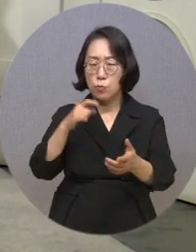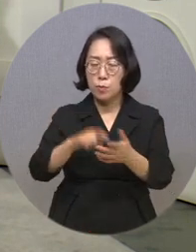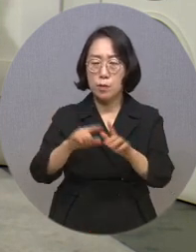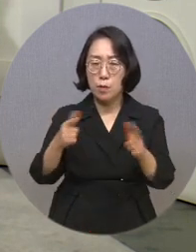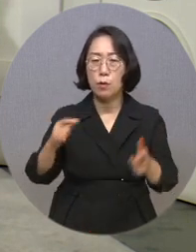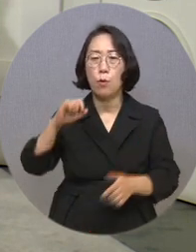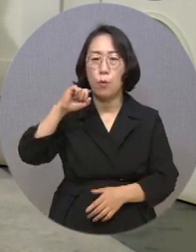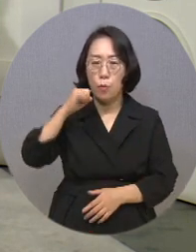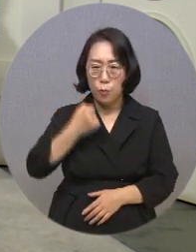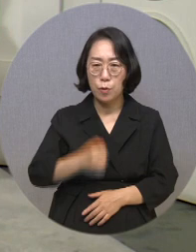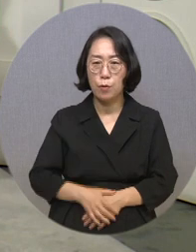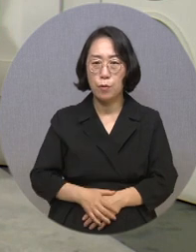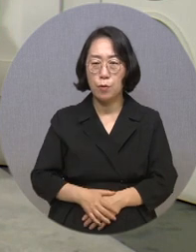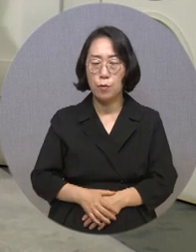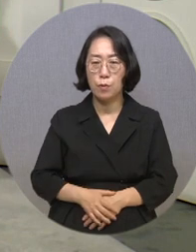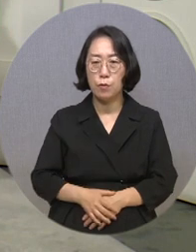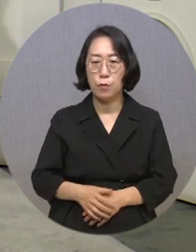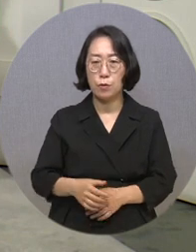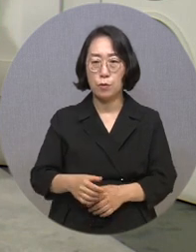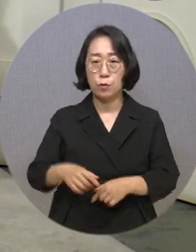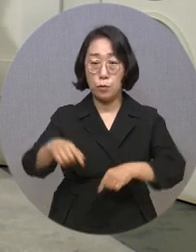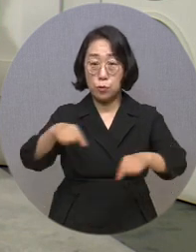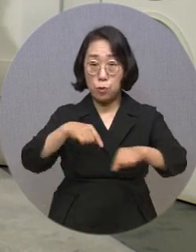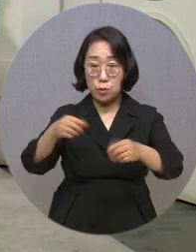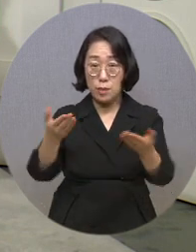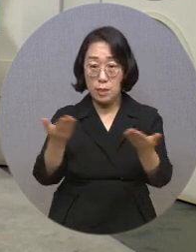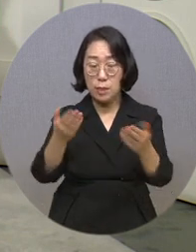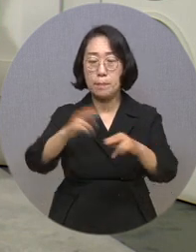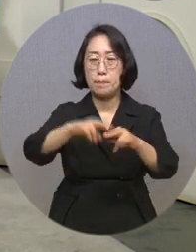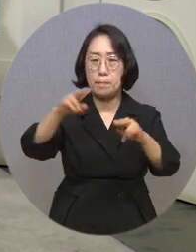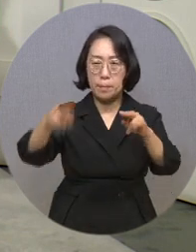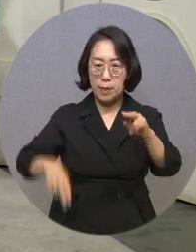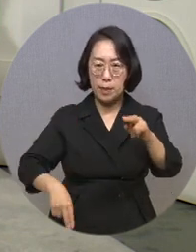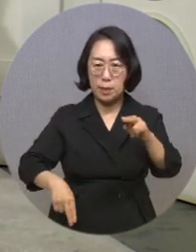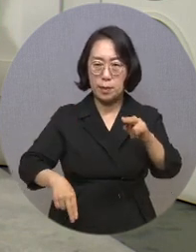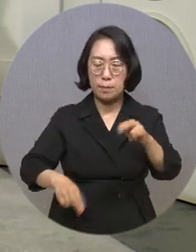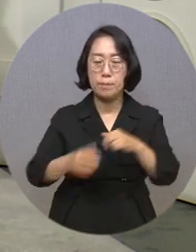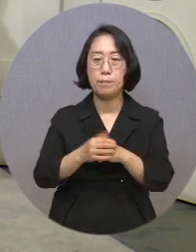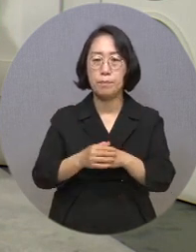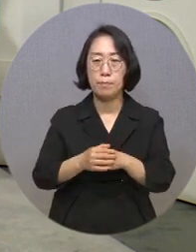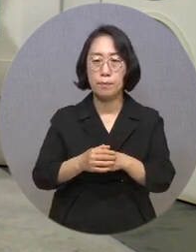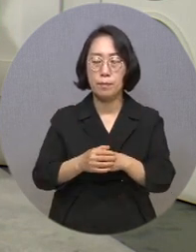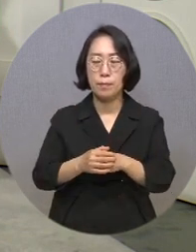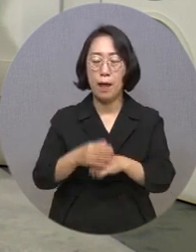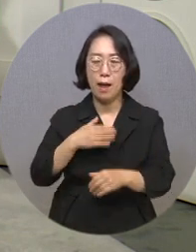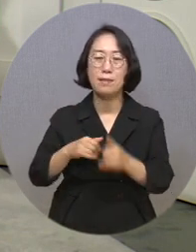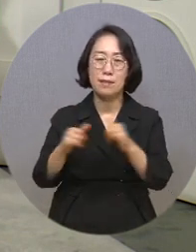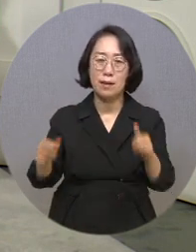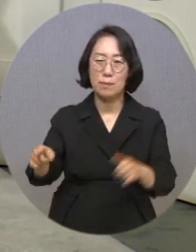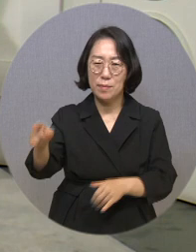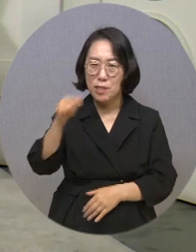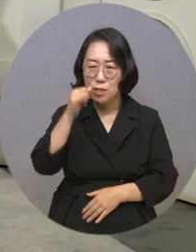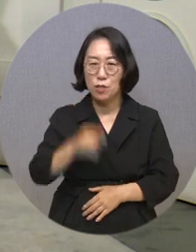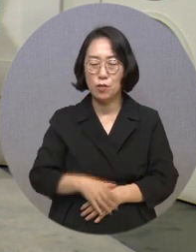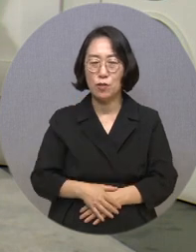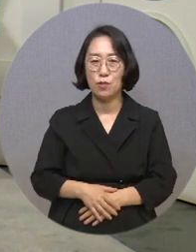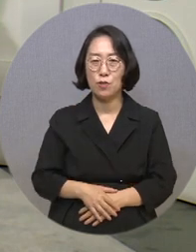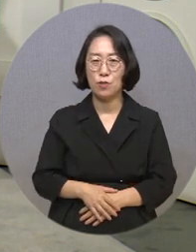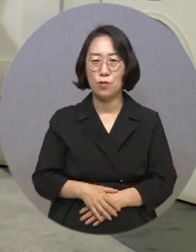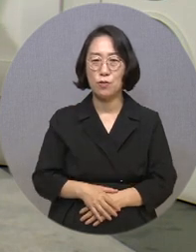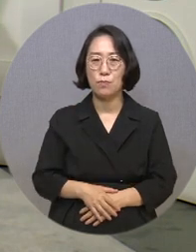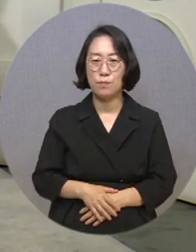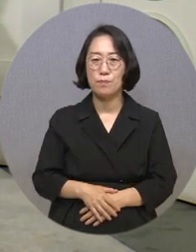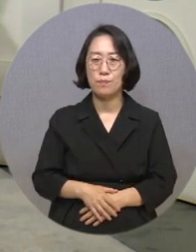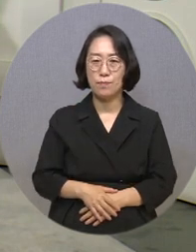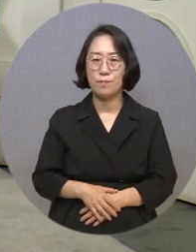그래서 중도의 정치도 다 손을 놓고 많은 그런 분이 한 분 계셔요. 대충 누가